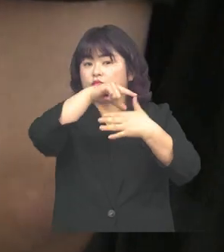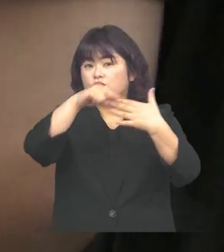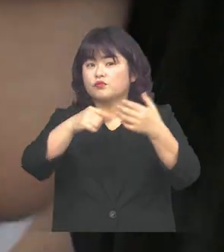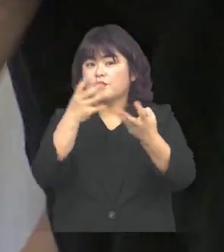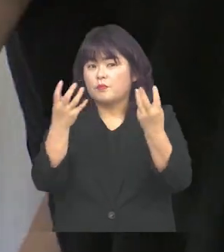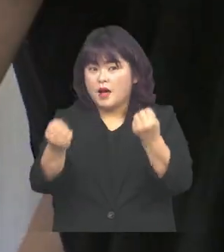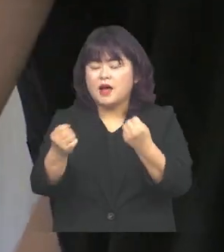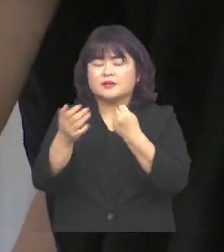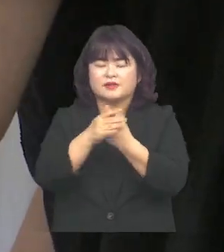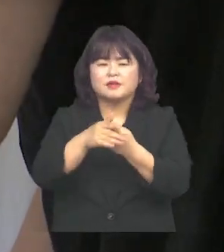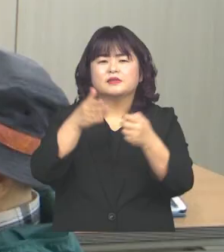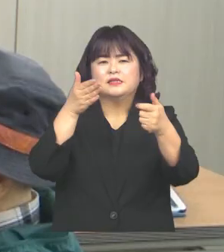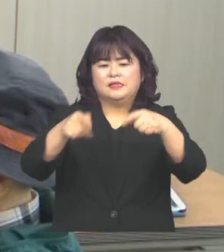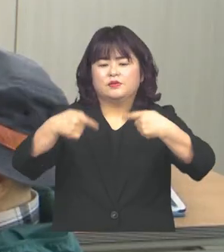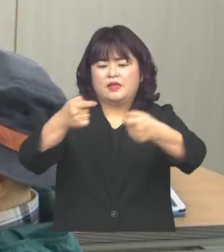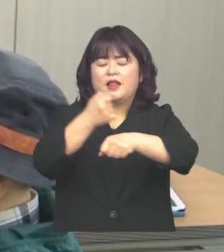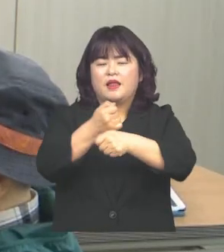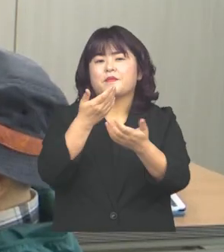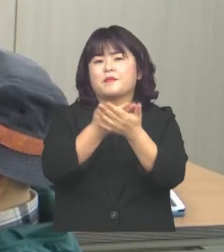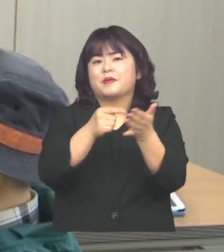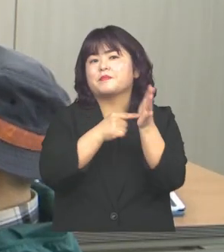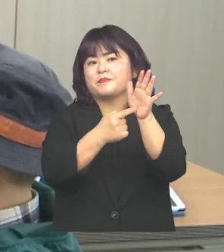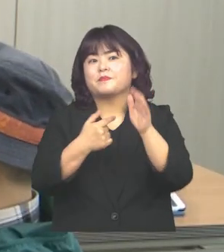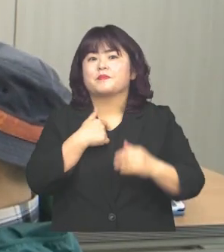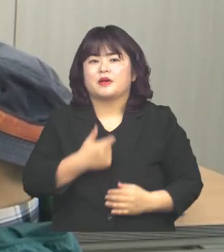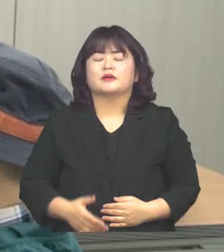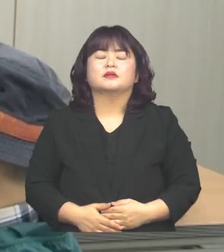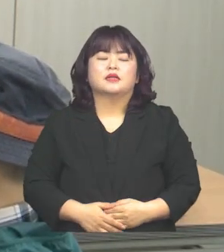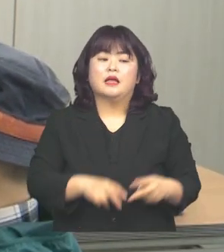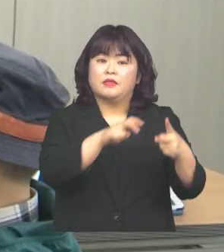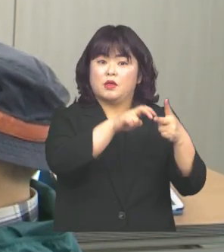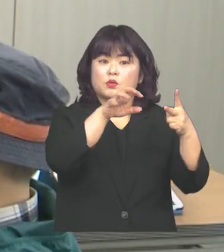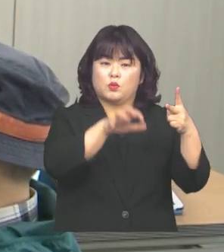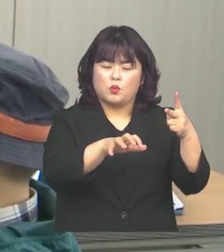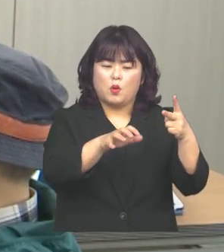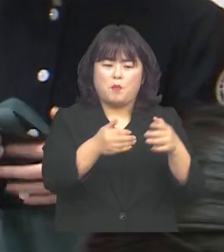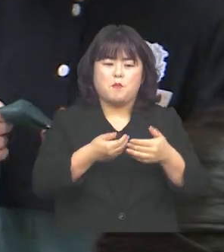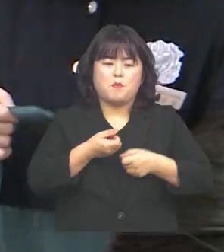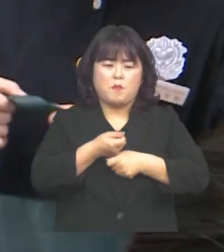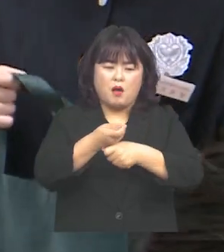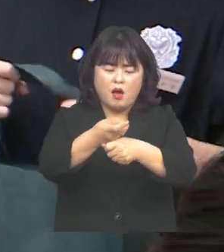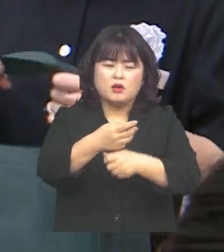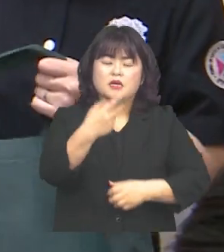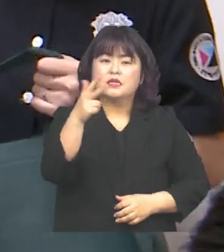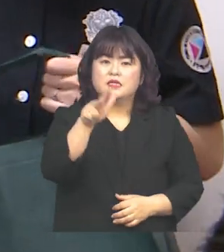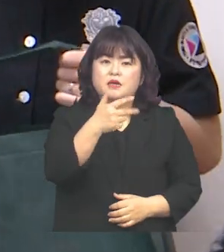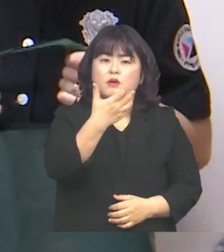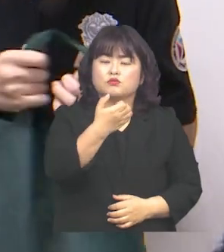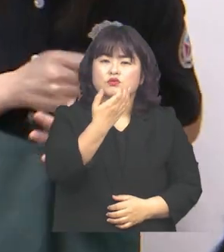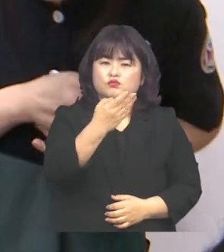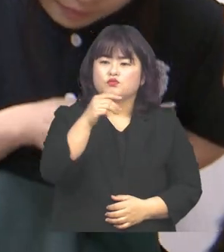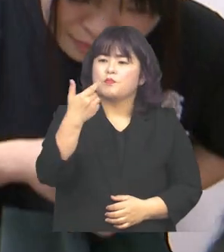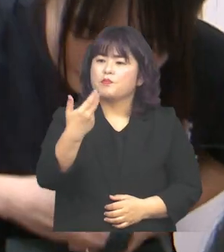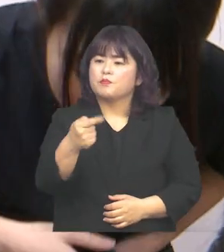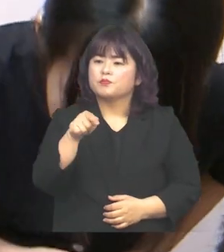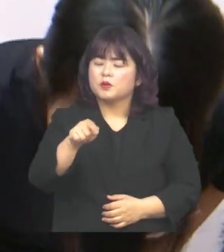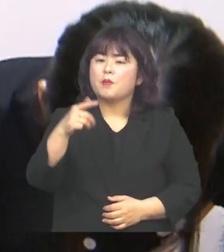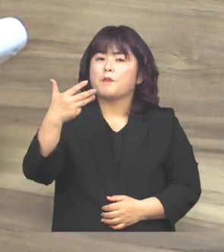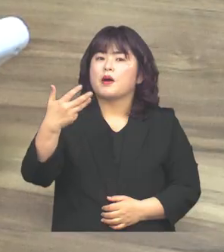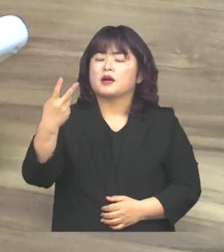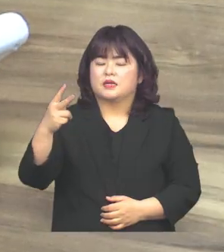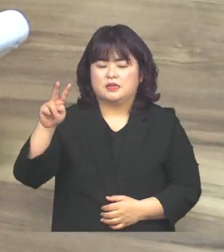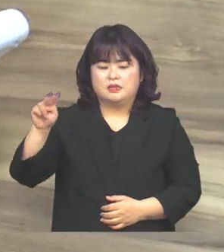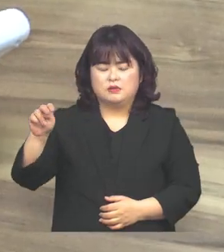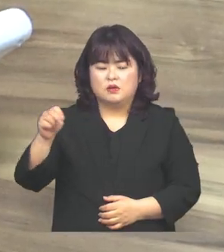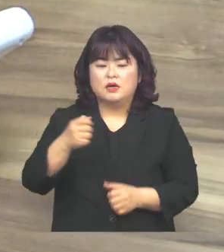제공될 예정이오니 많이 이용해 주시기 바란다고 말했습니다. 센터는 연면적 799.82제곱미터